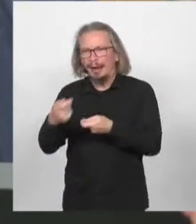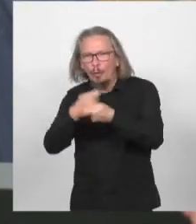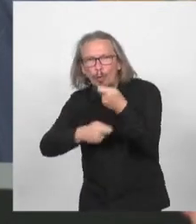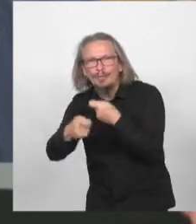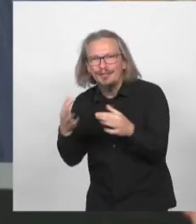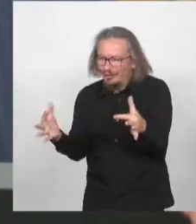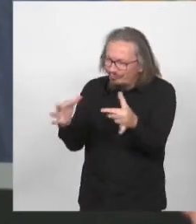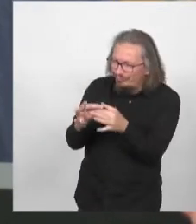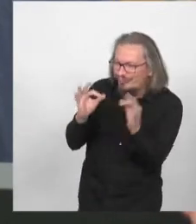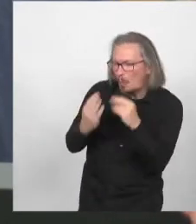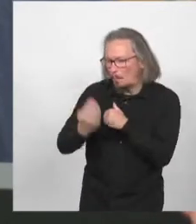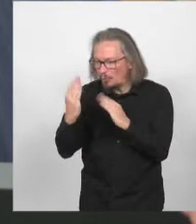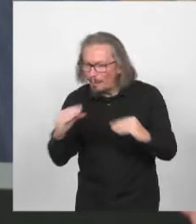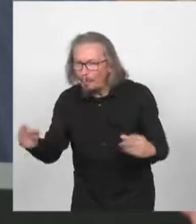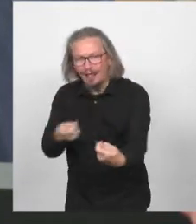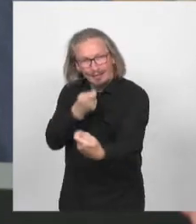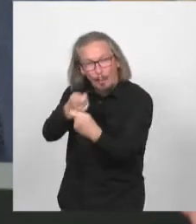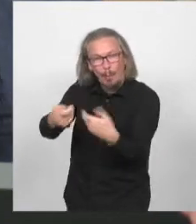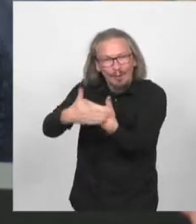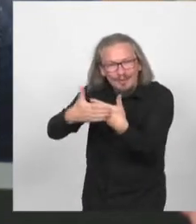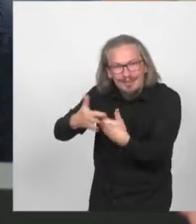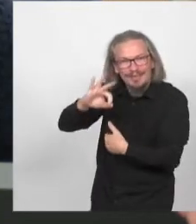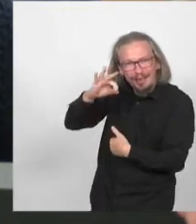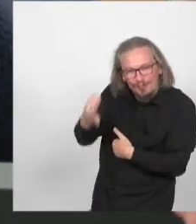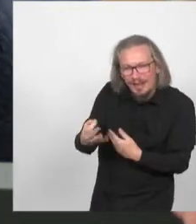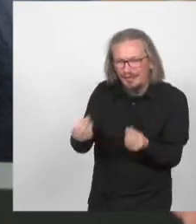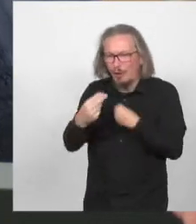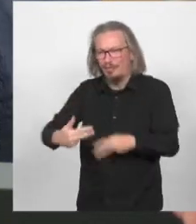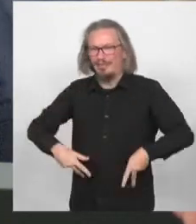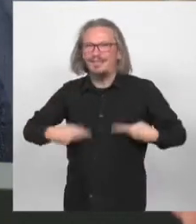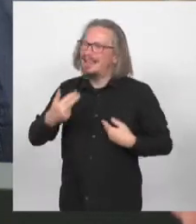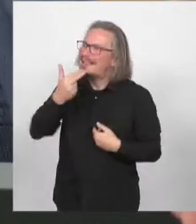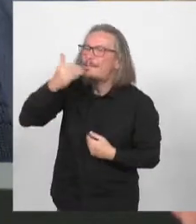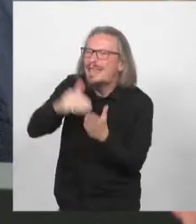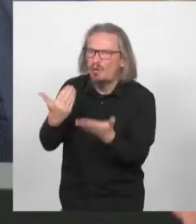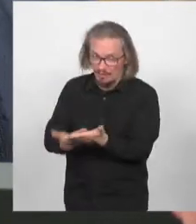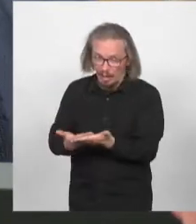répond véritablement aux besoins des populations de proximité et qui améliore la qualité de vie?